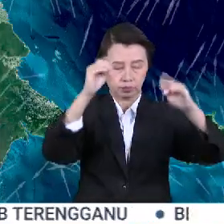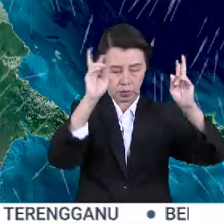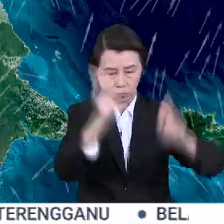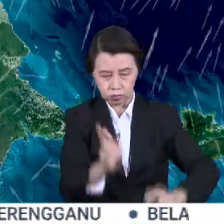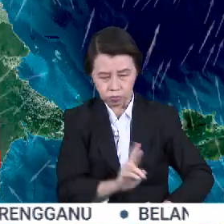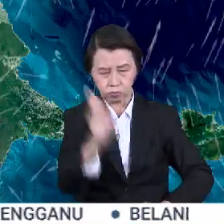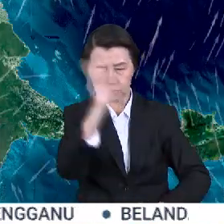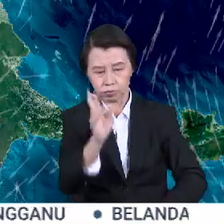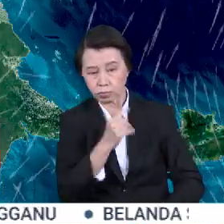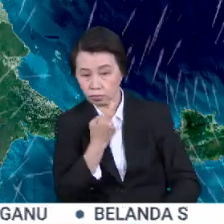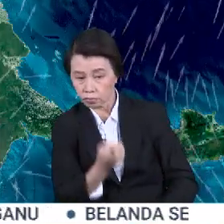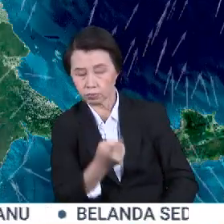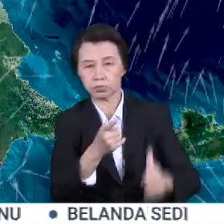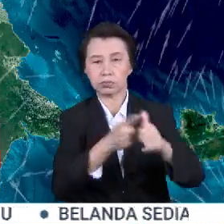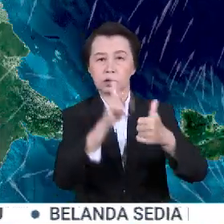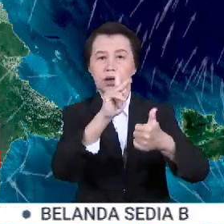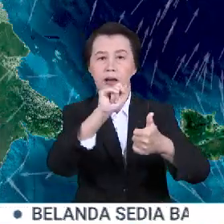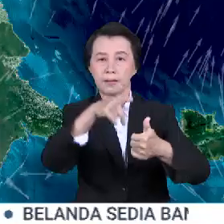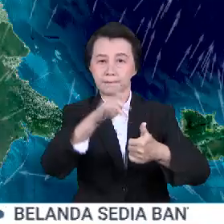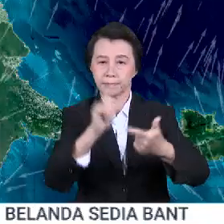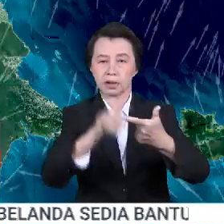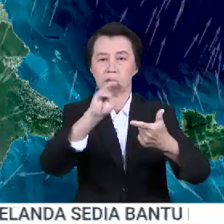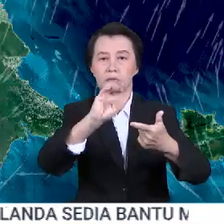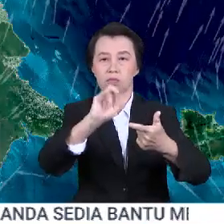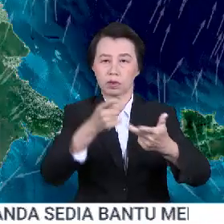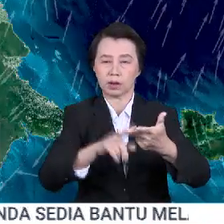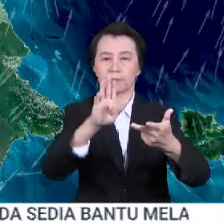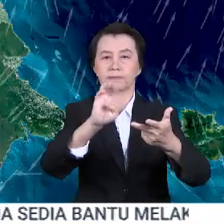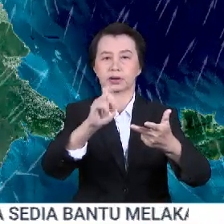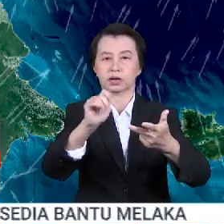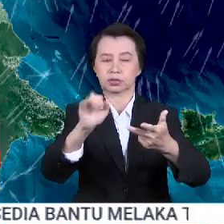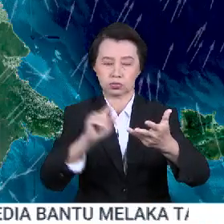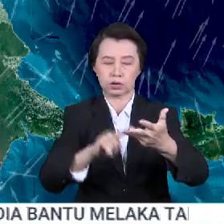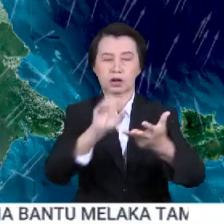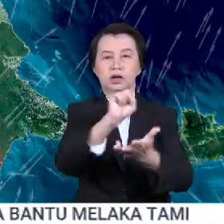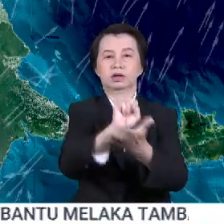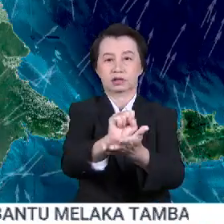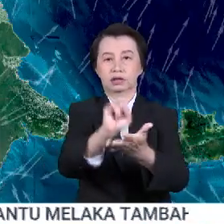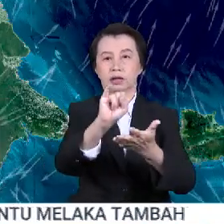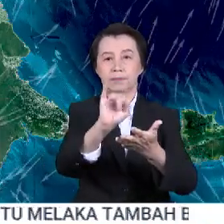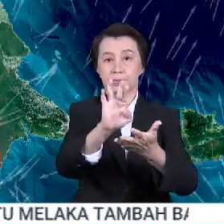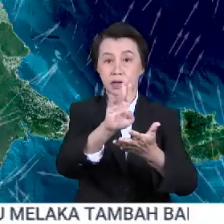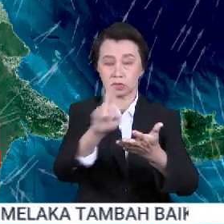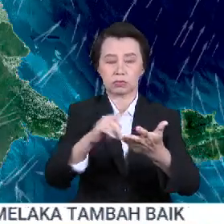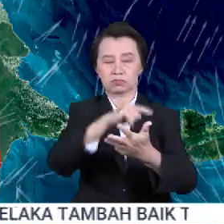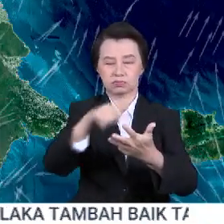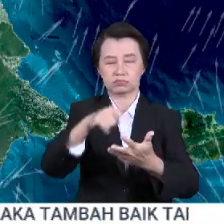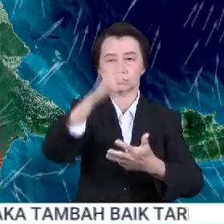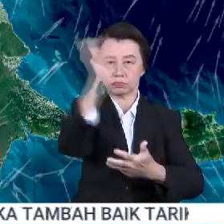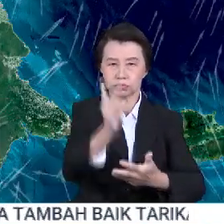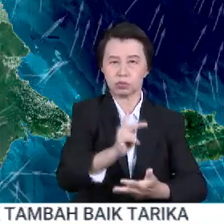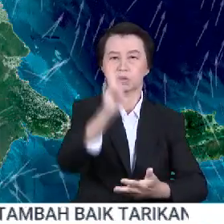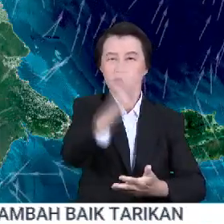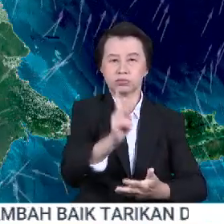beberapa bahagian seperti di bahagian Kapit, Mukah, Betong dan juga Sibu. Dan keadaan cuaca ribut petir untuk bahagian-bahagian